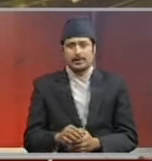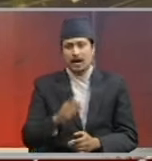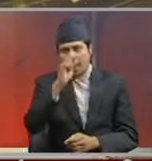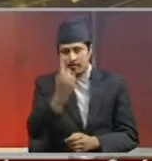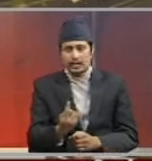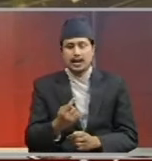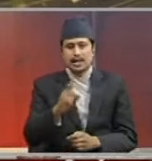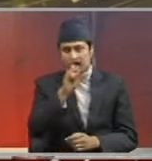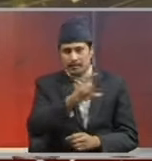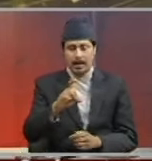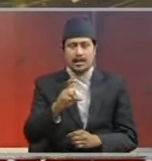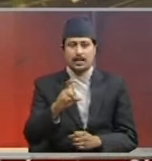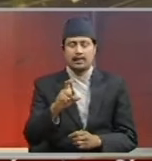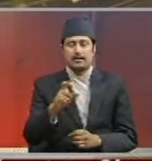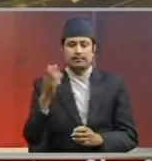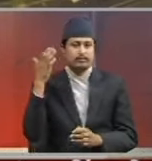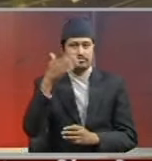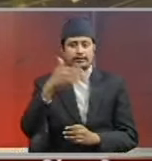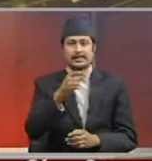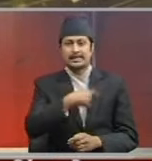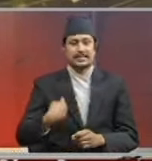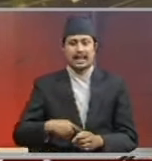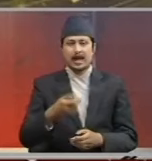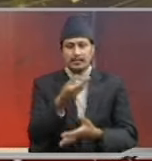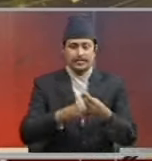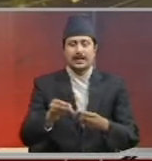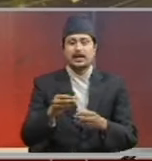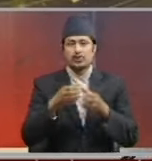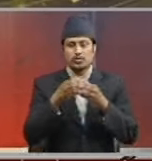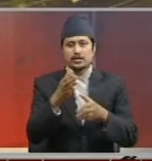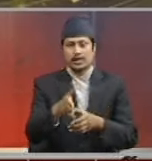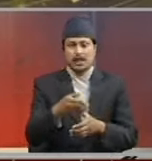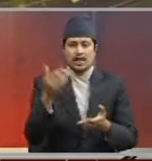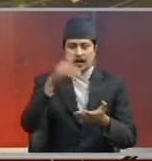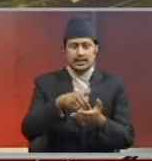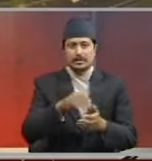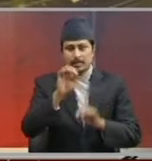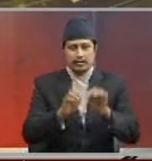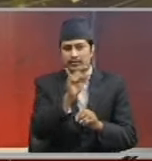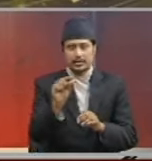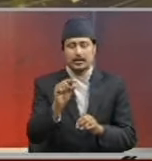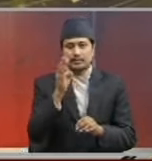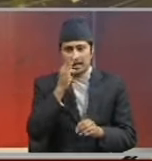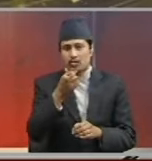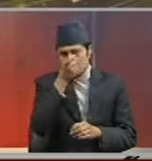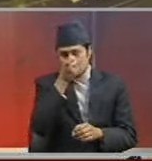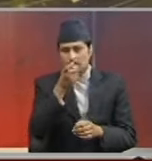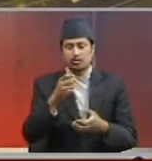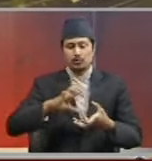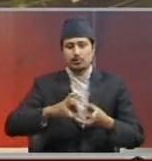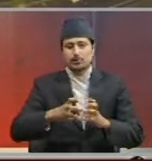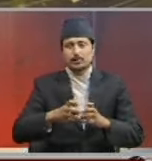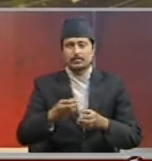साताव्यापी नेपाल भ्रमणका क्रममा रहेको चिनिया व्यवसायीको टोलीले लगानी सम्भाव्यताबारे चितवनका उद्योगी